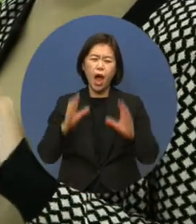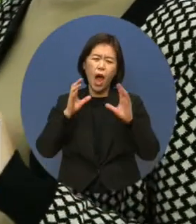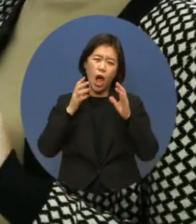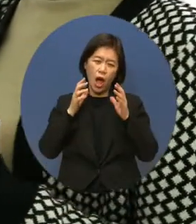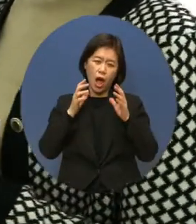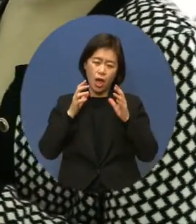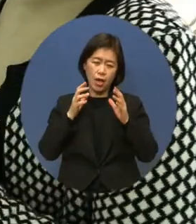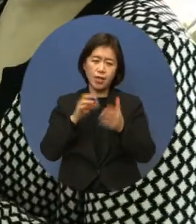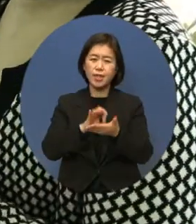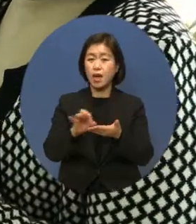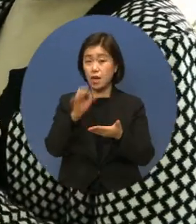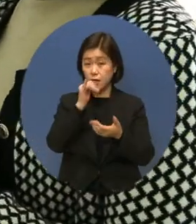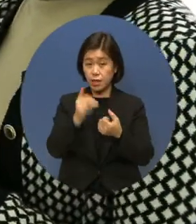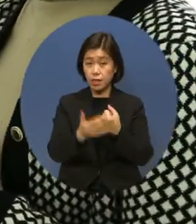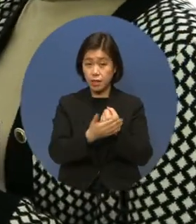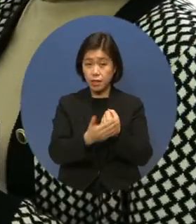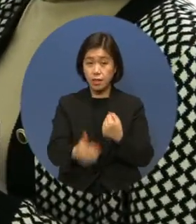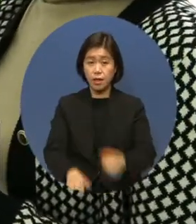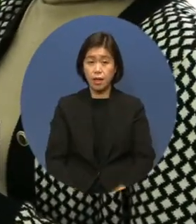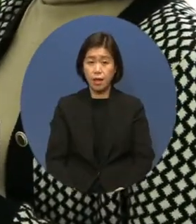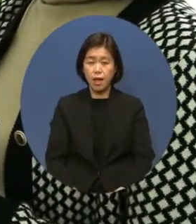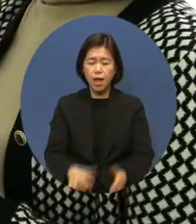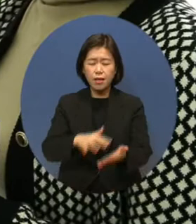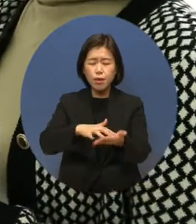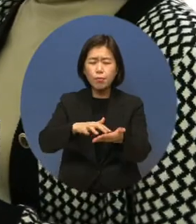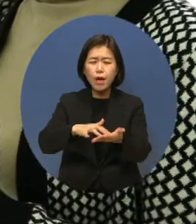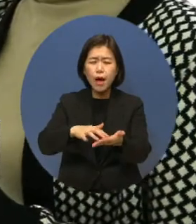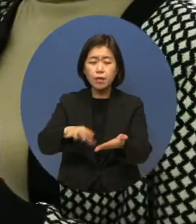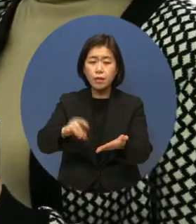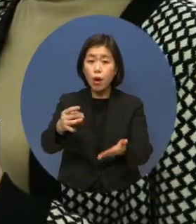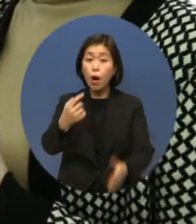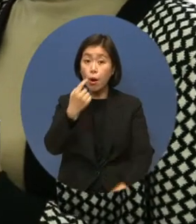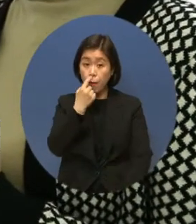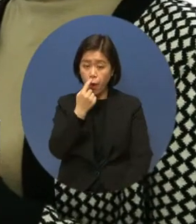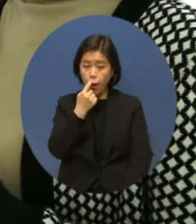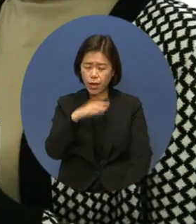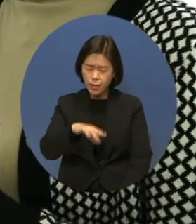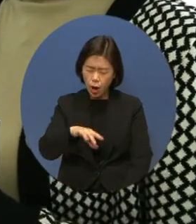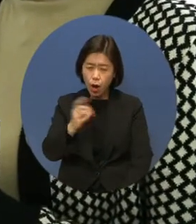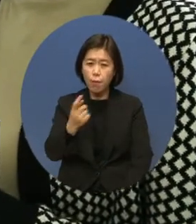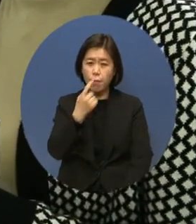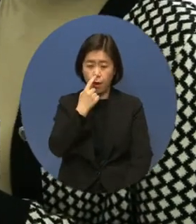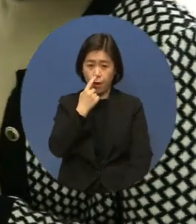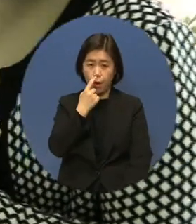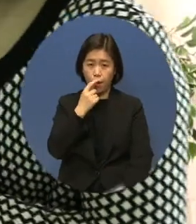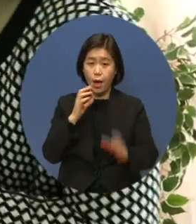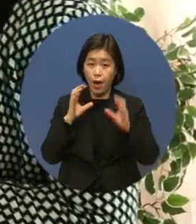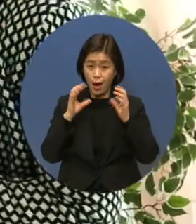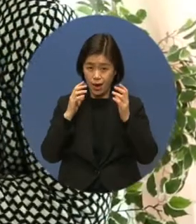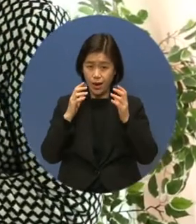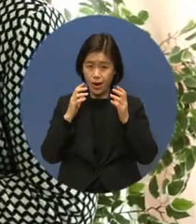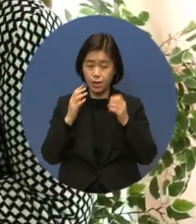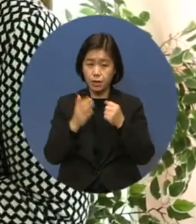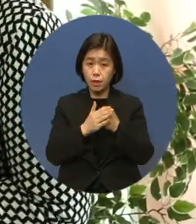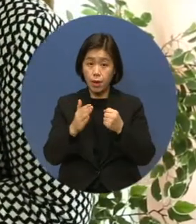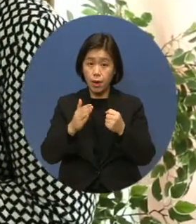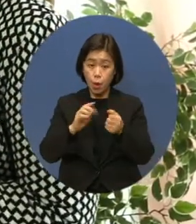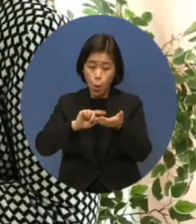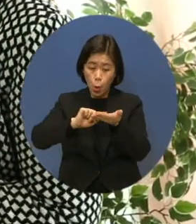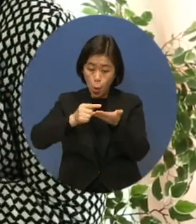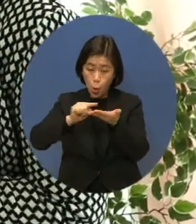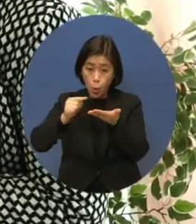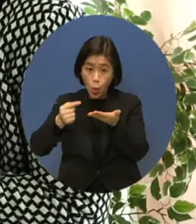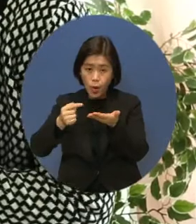거기 때문에 그러니까 점자를 정말로 처음 배우는 아이들 그래서 점자 크기도 조금